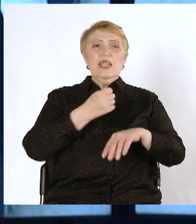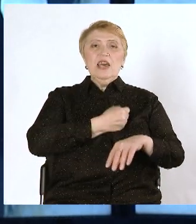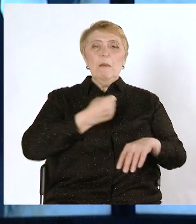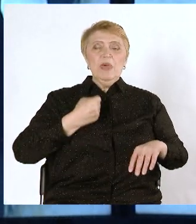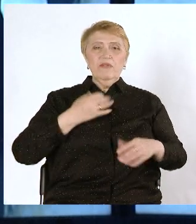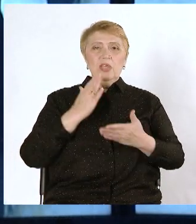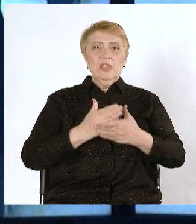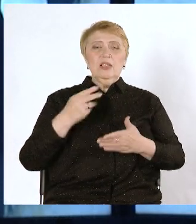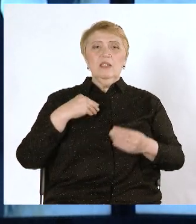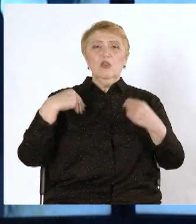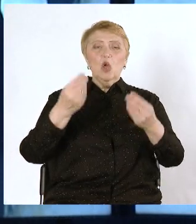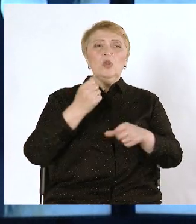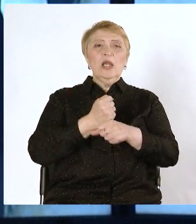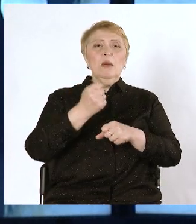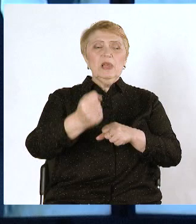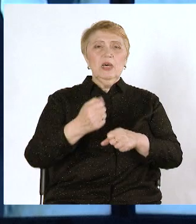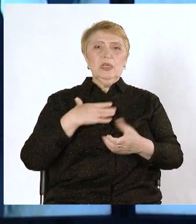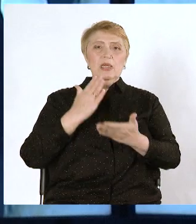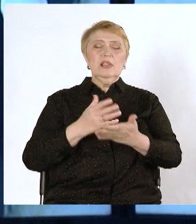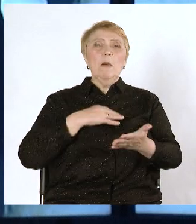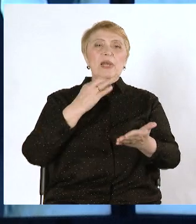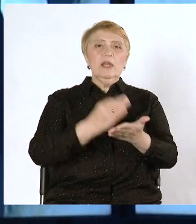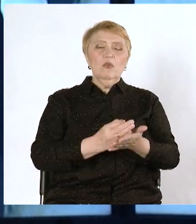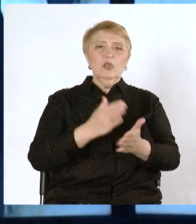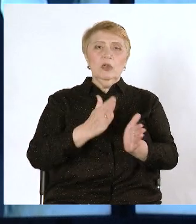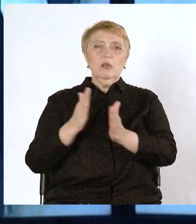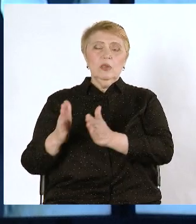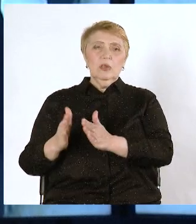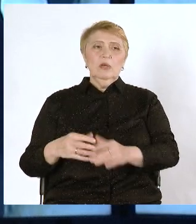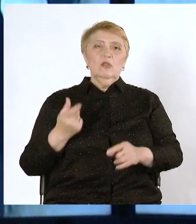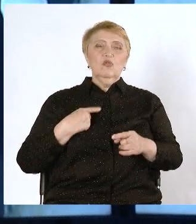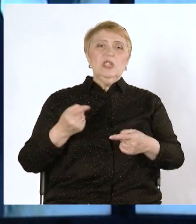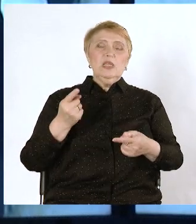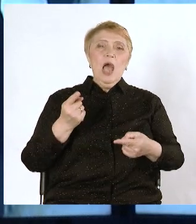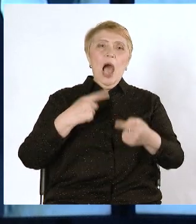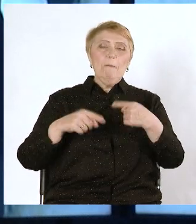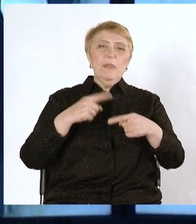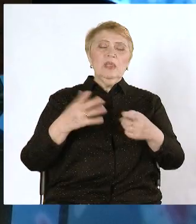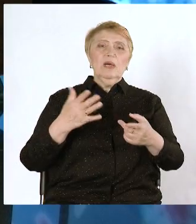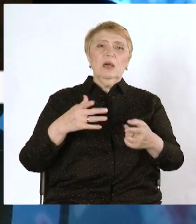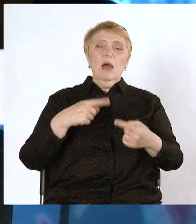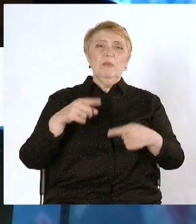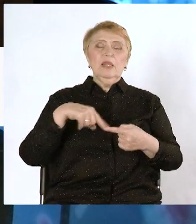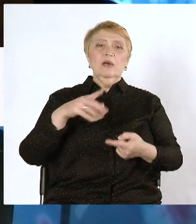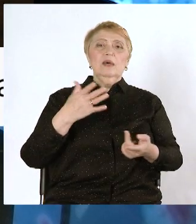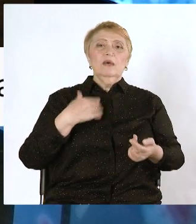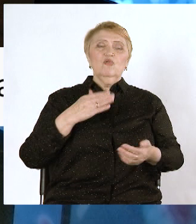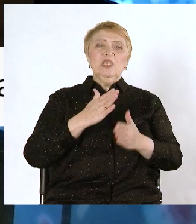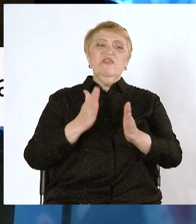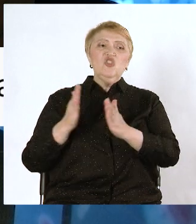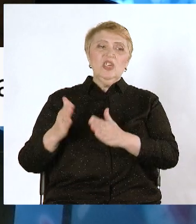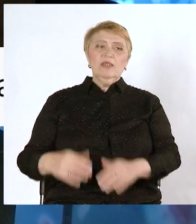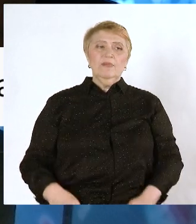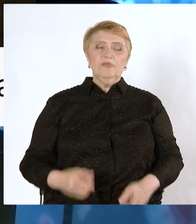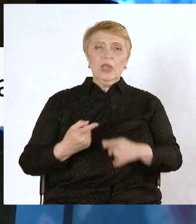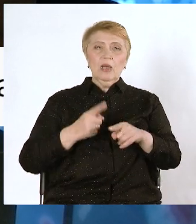и но определенные параметры гомеостаза то есть обмена веществ в организме но они должны быть в рамках то есть это